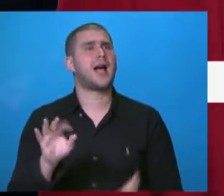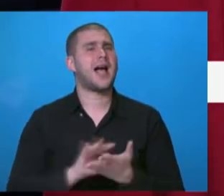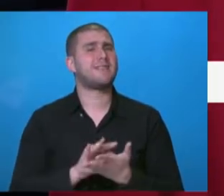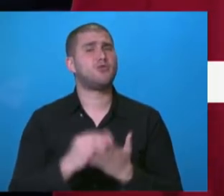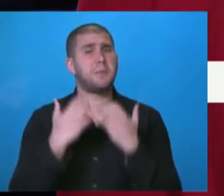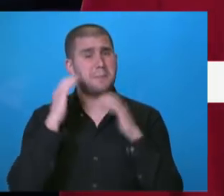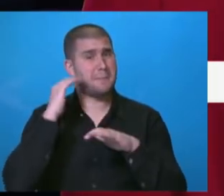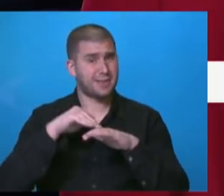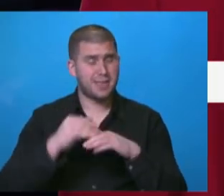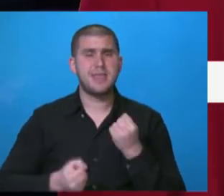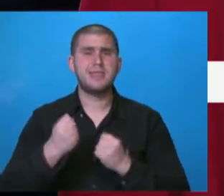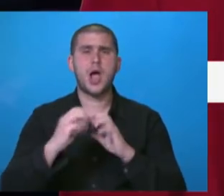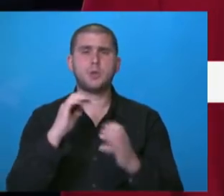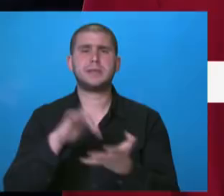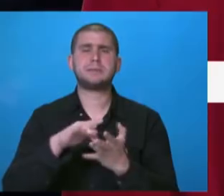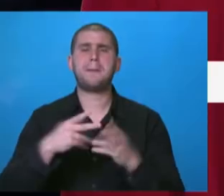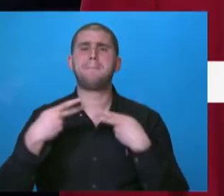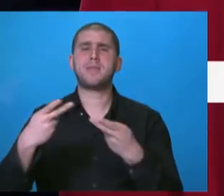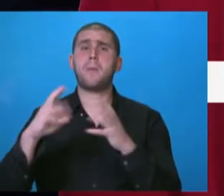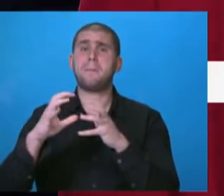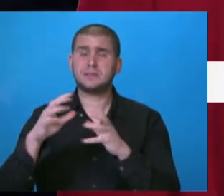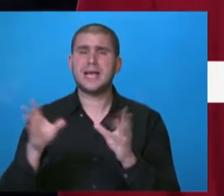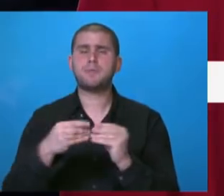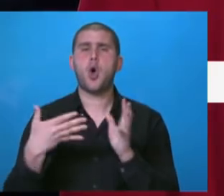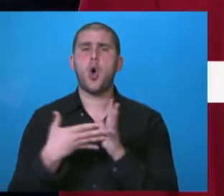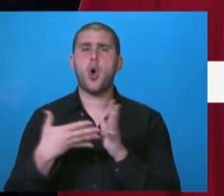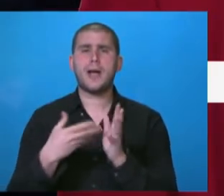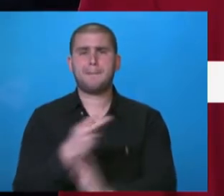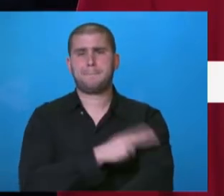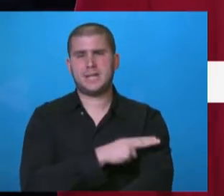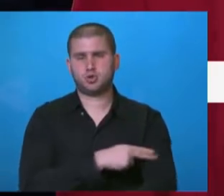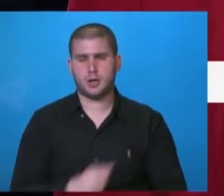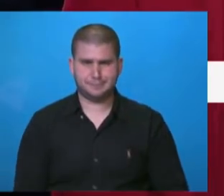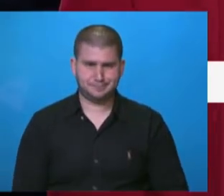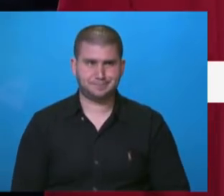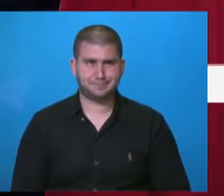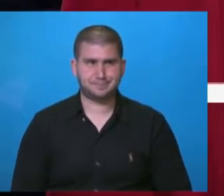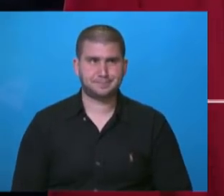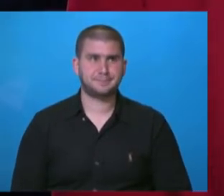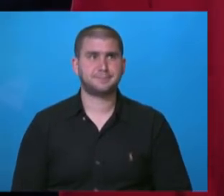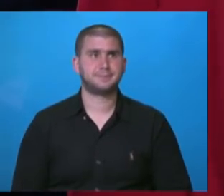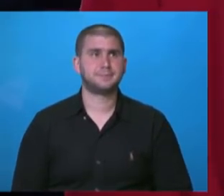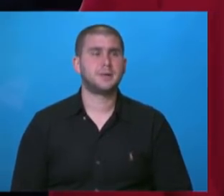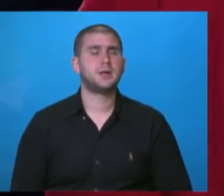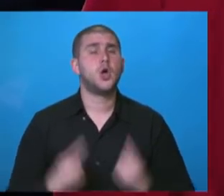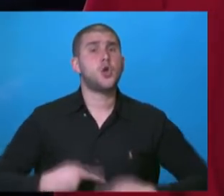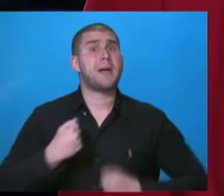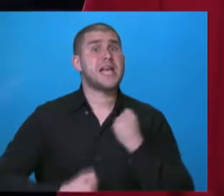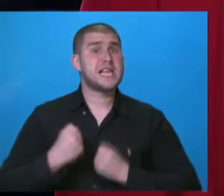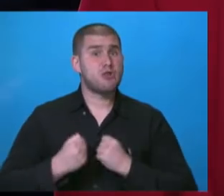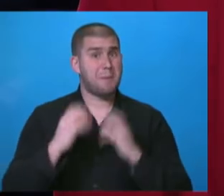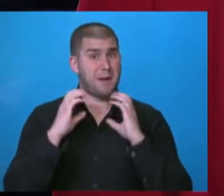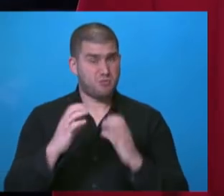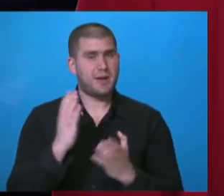נהג האוטובוס נמצא בבית החולים בלינסון יחד עם חוקרי משטרה. יום הדמים הזה בדרכים הוכרז כבר